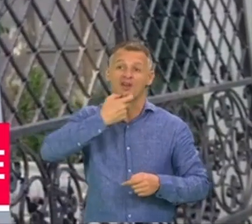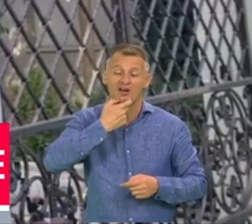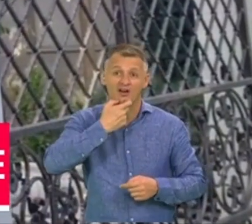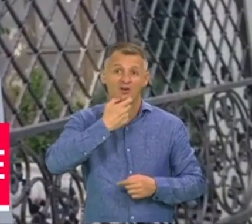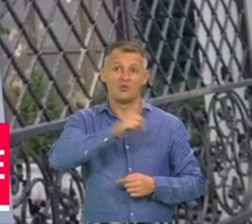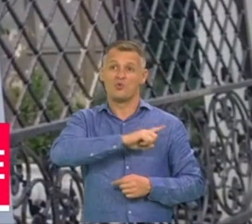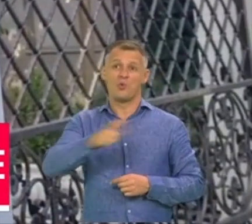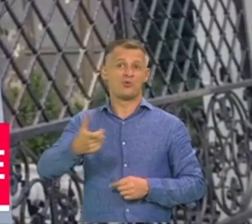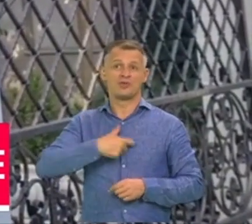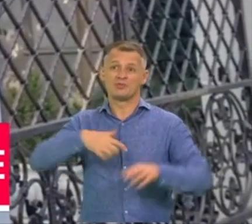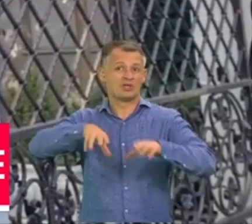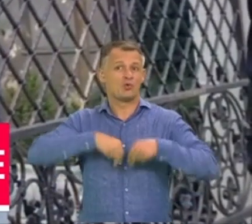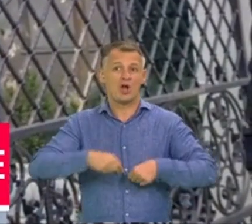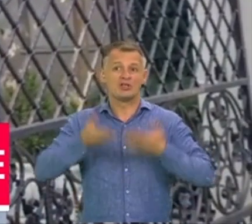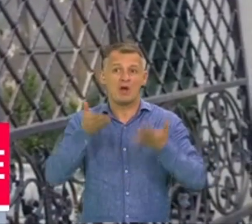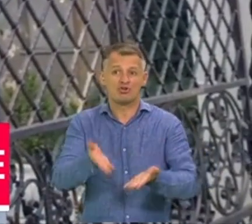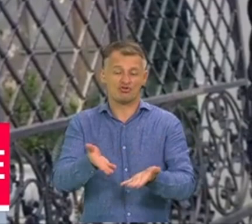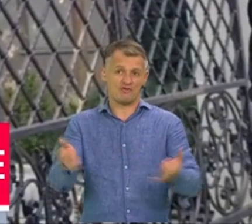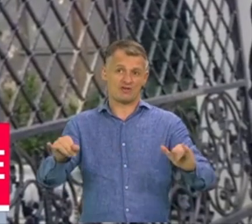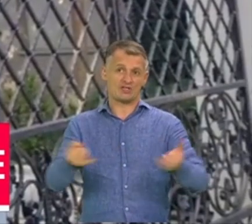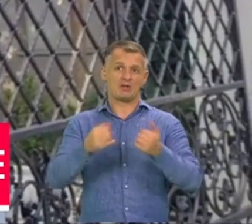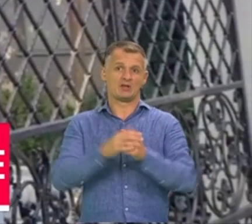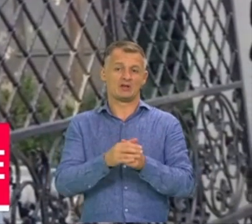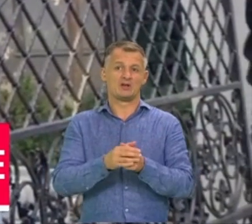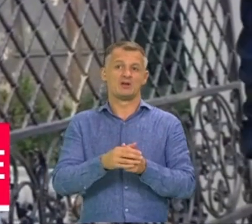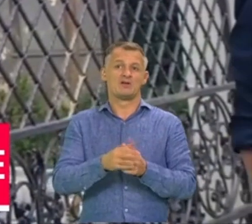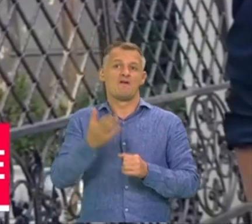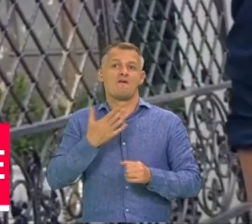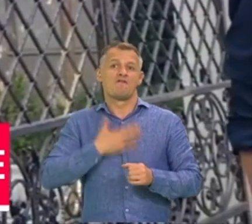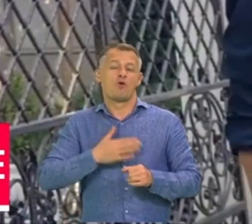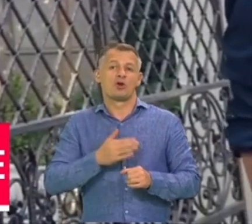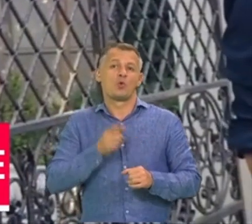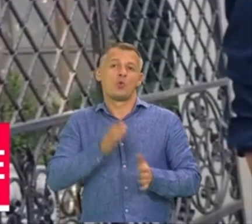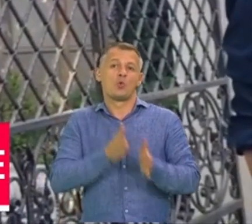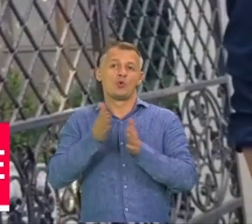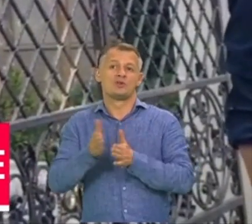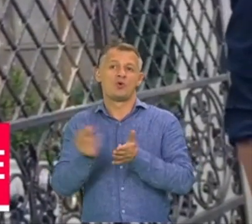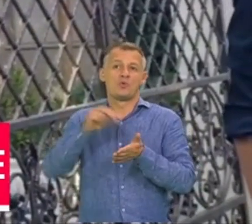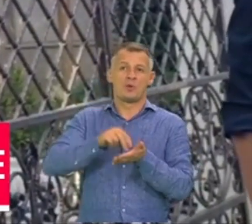să recunoaștem așa ceva. Că vor unii să...